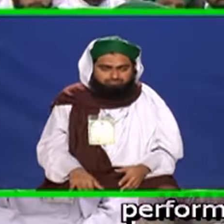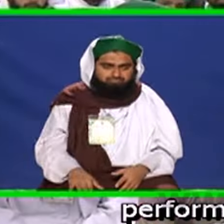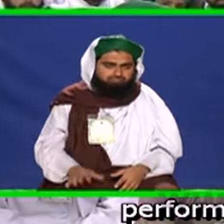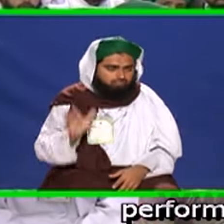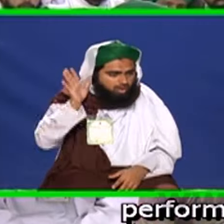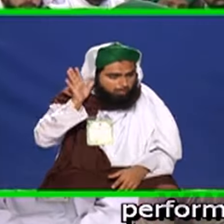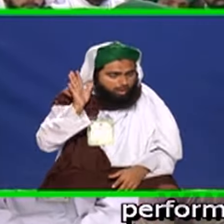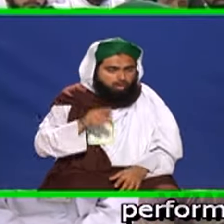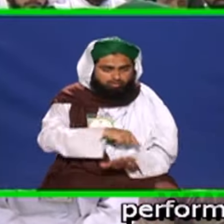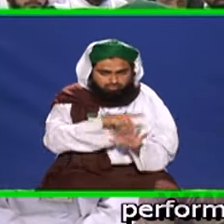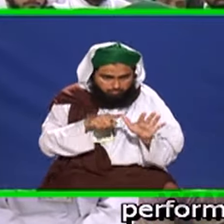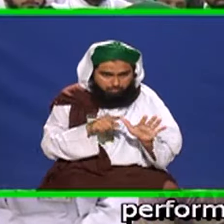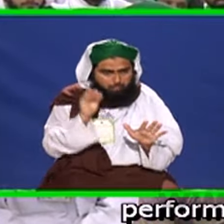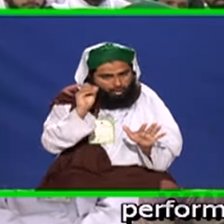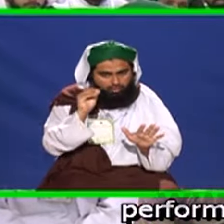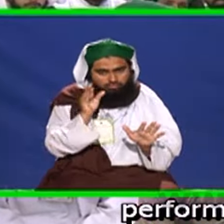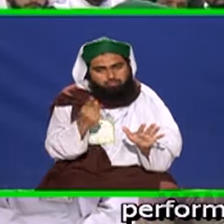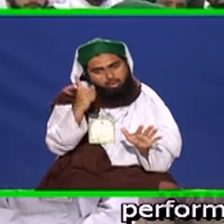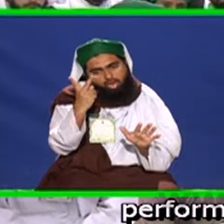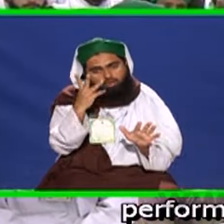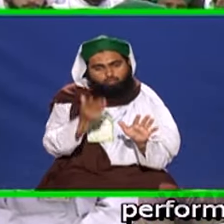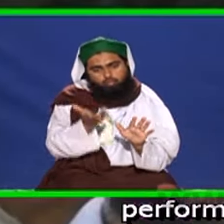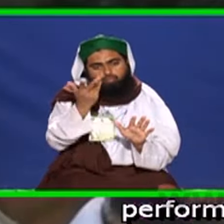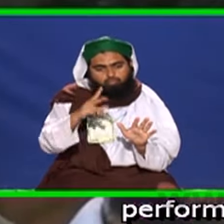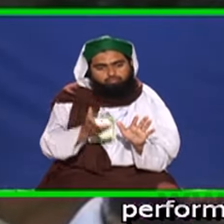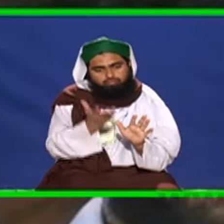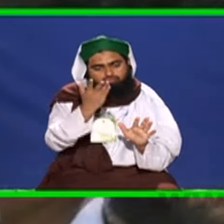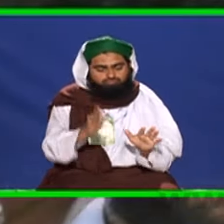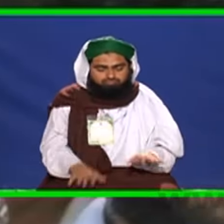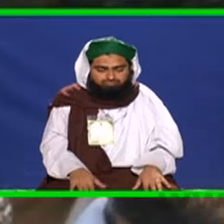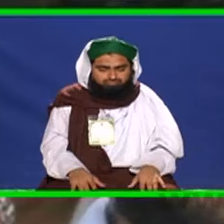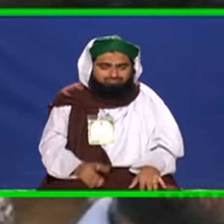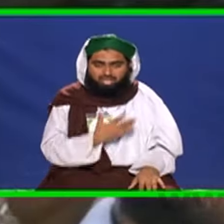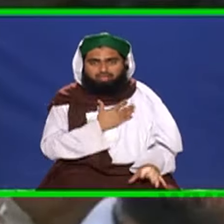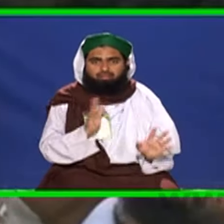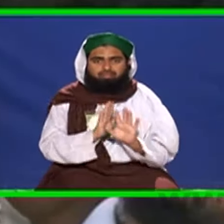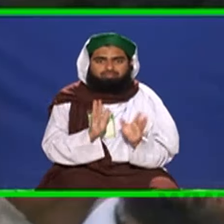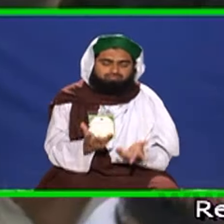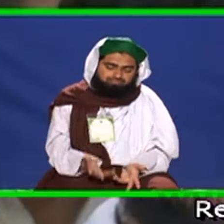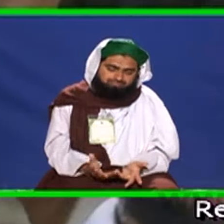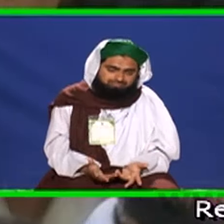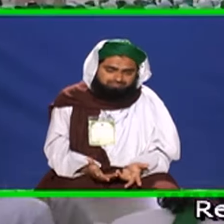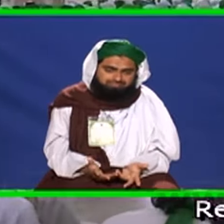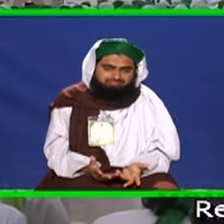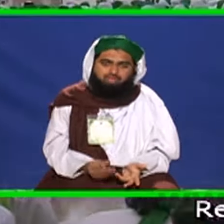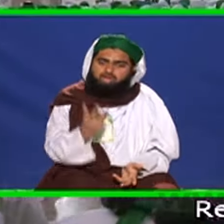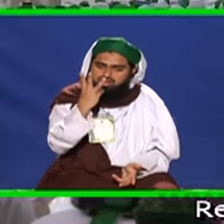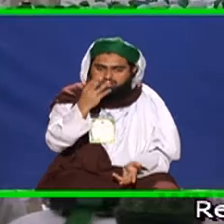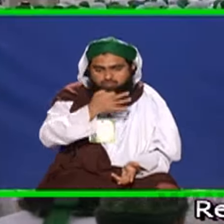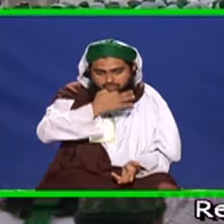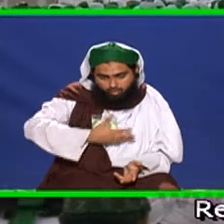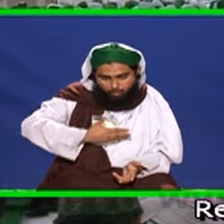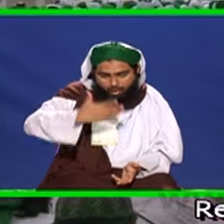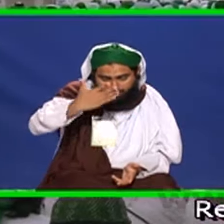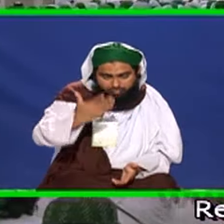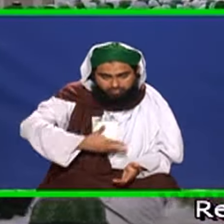کبھی چھ پڑھ ڈالو، کبھی چار پانچ سجدے پہلے ساتھ جانے دو، تو میں نہیں ان کو گننا چاہیے، اور تین بار سبحان ربی